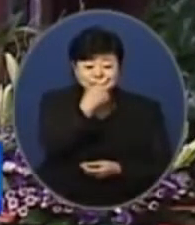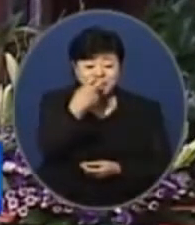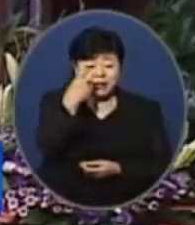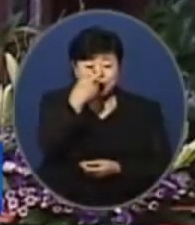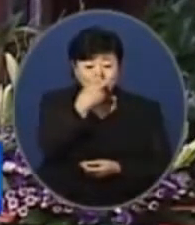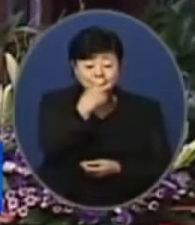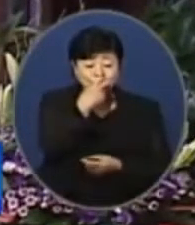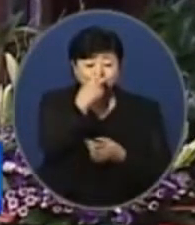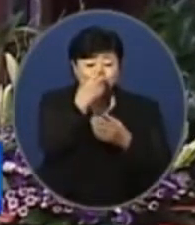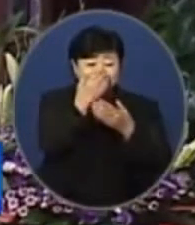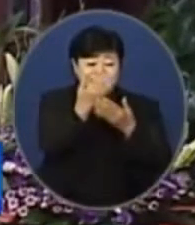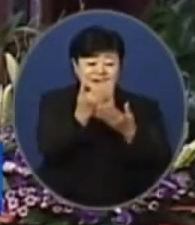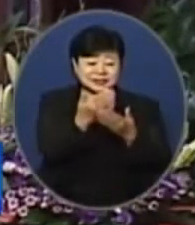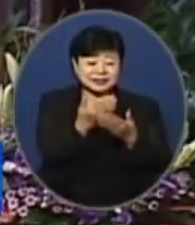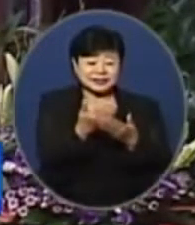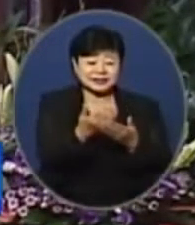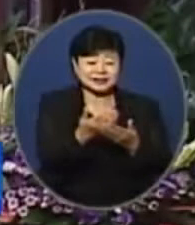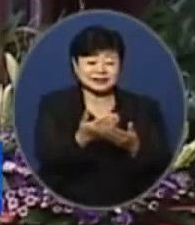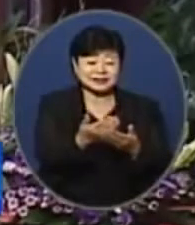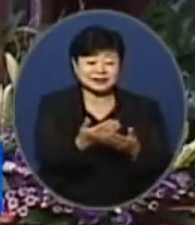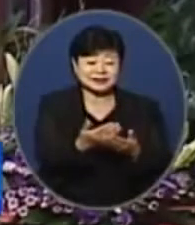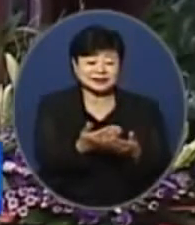주가 돌보시니